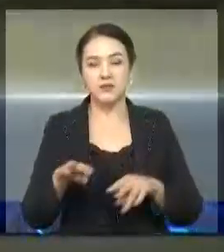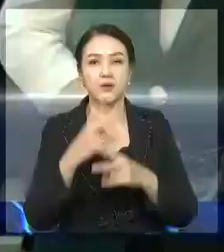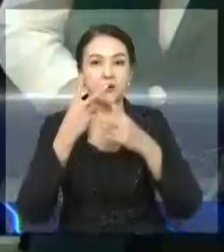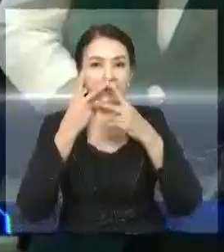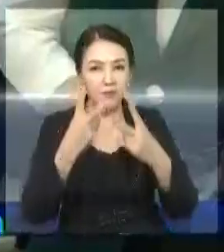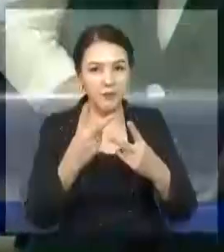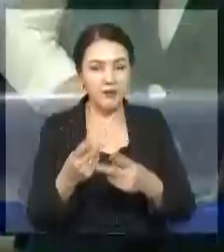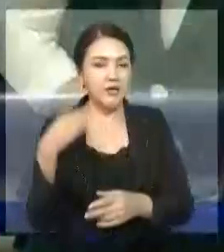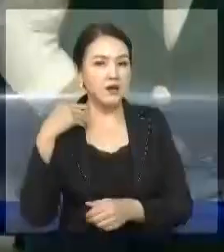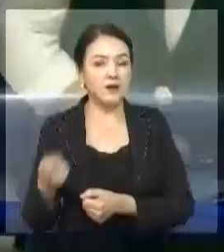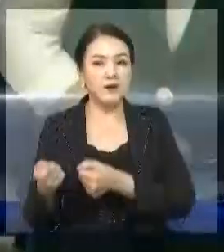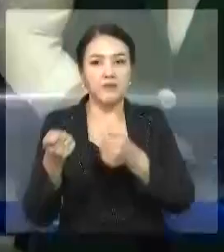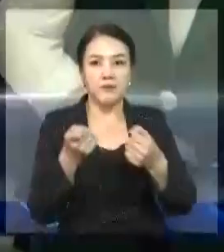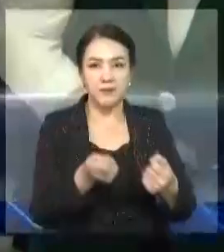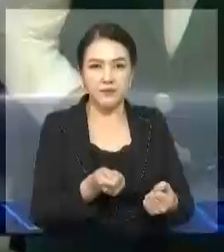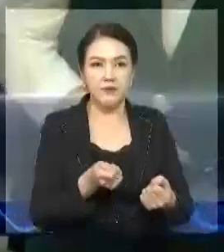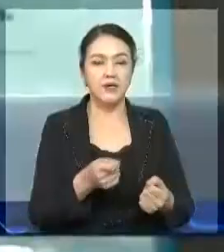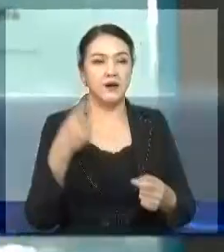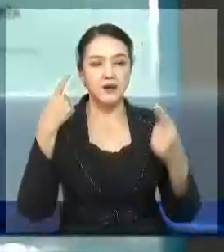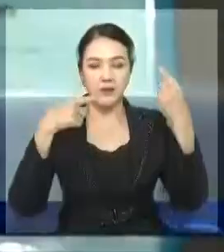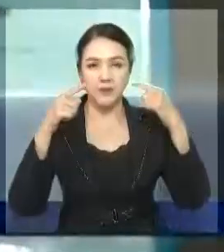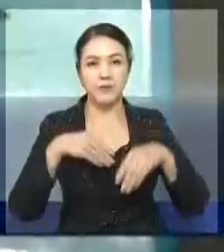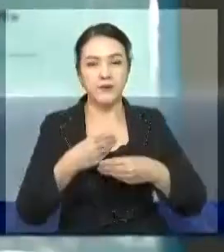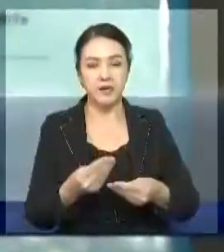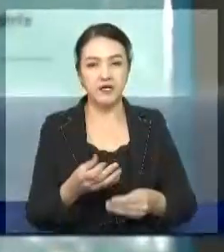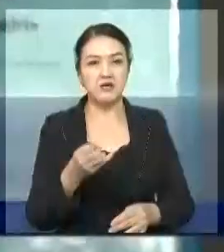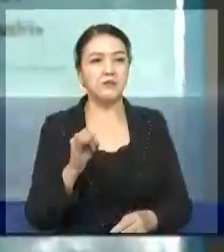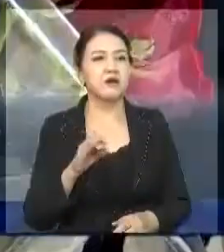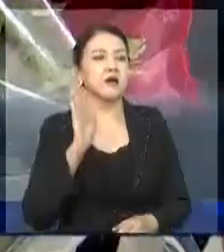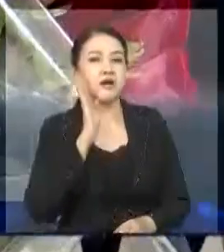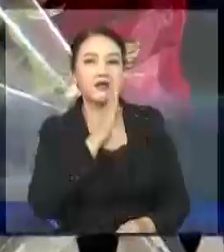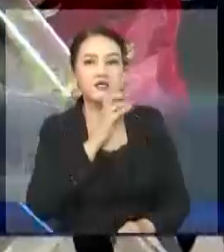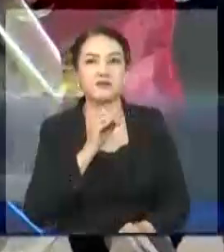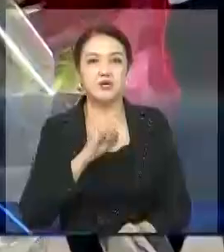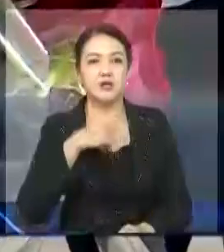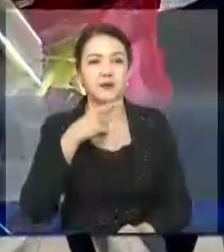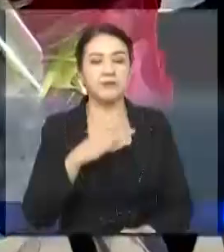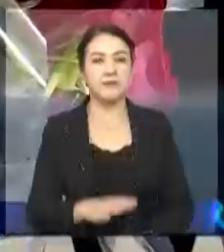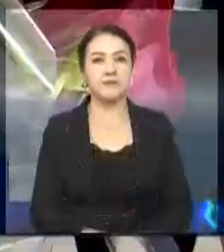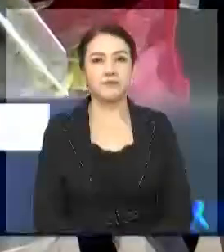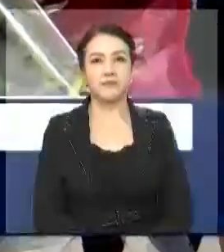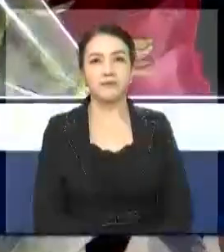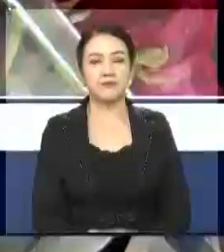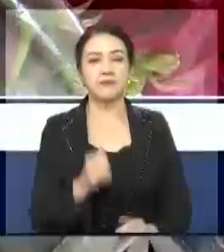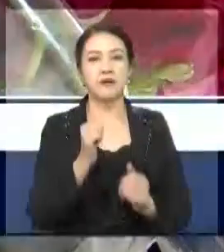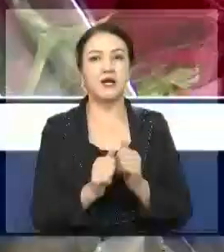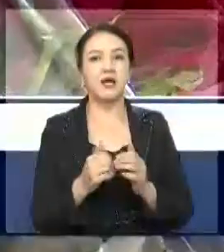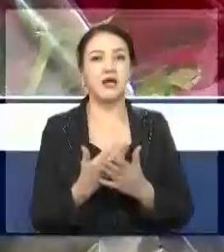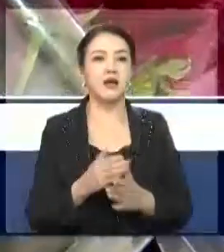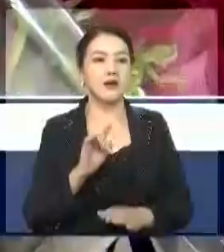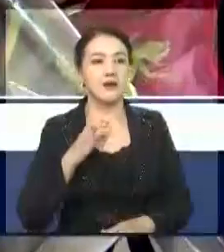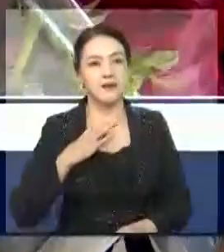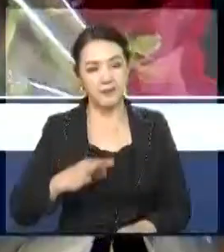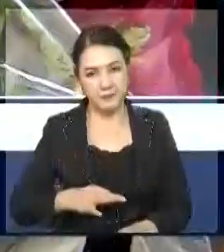көрсін деген ниетпен Ақтөбеге алдырған. Көрменің идеялық дем берушісі Димаштың анасы Светлана Айтпаева. Яғни әрбір қазақтың